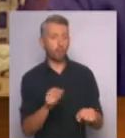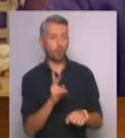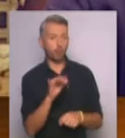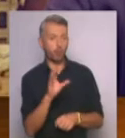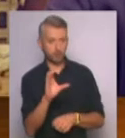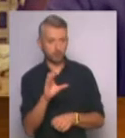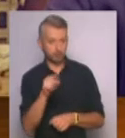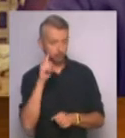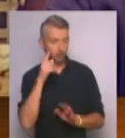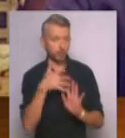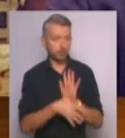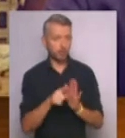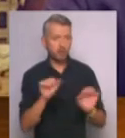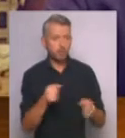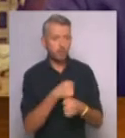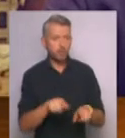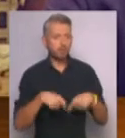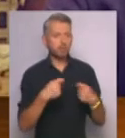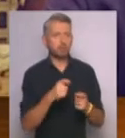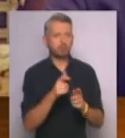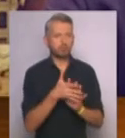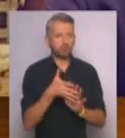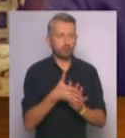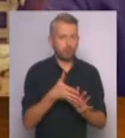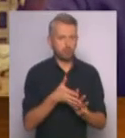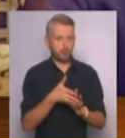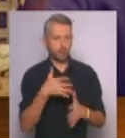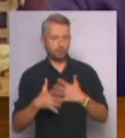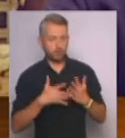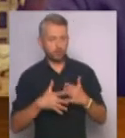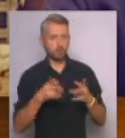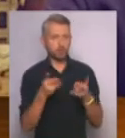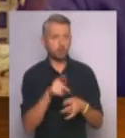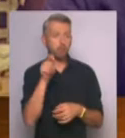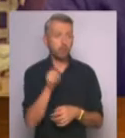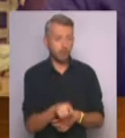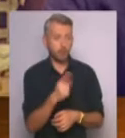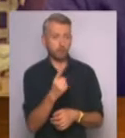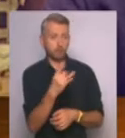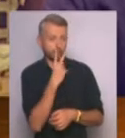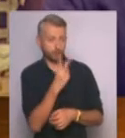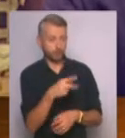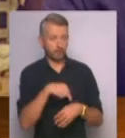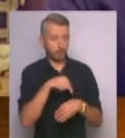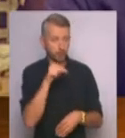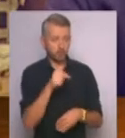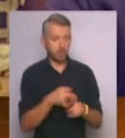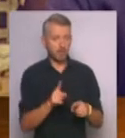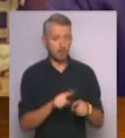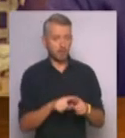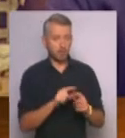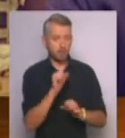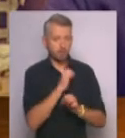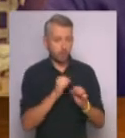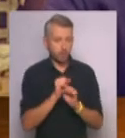той зрозуміє. Це неможливо передати словами, емоціями. Це потрібно приїхати, один раз відчути цей рокіт там моторів.